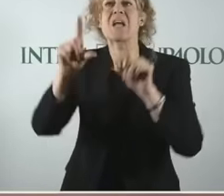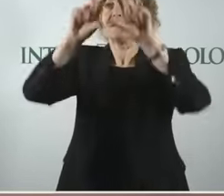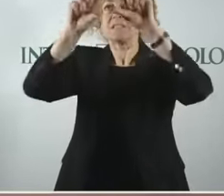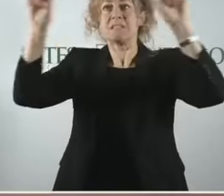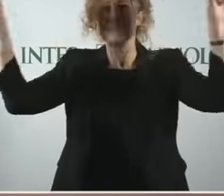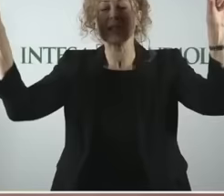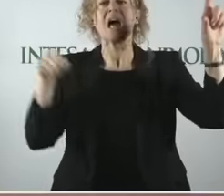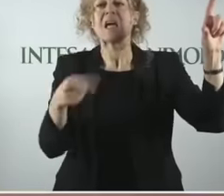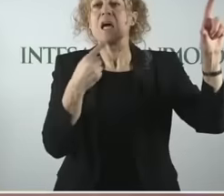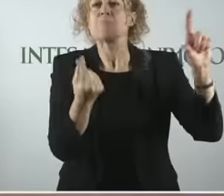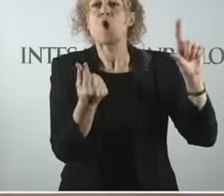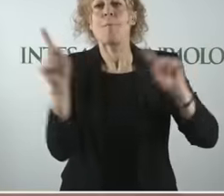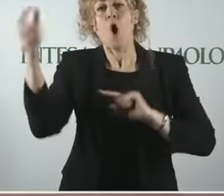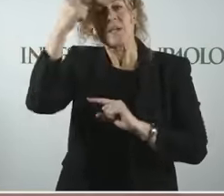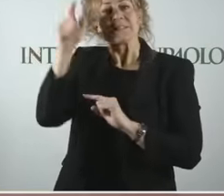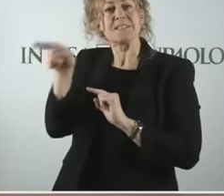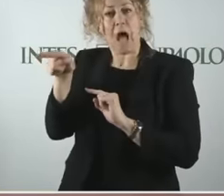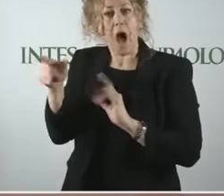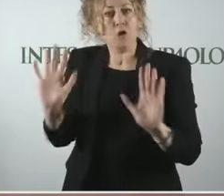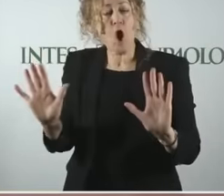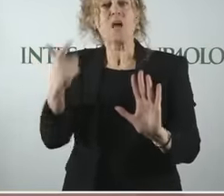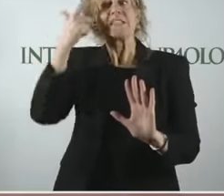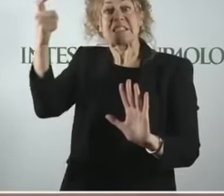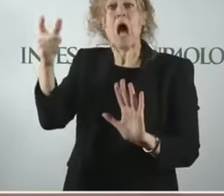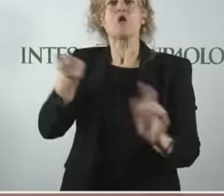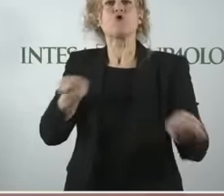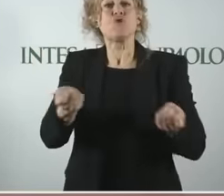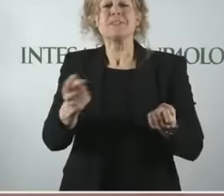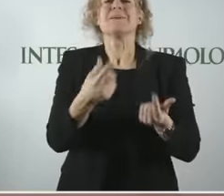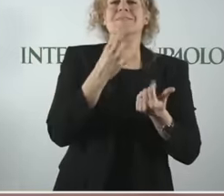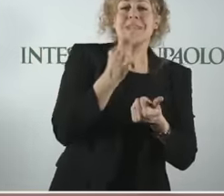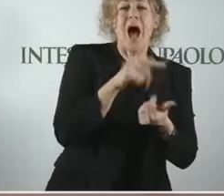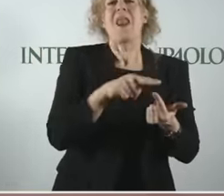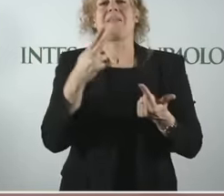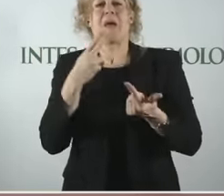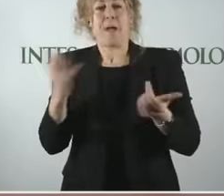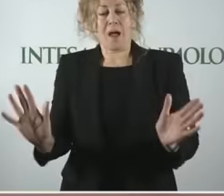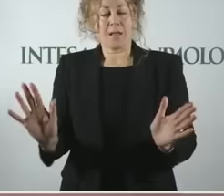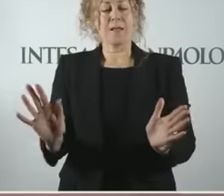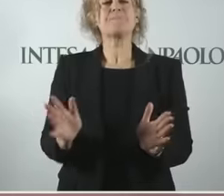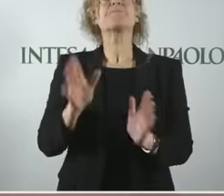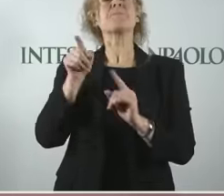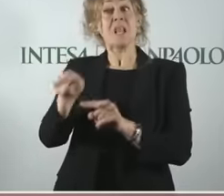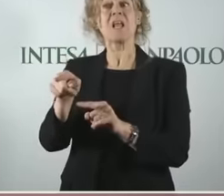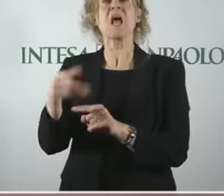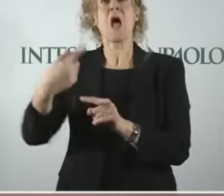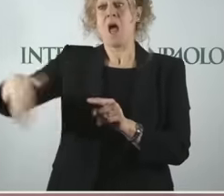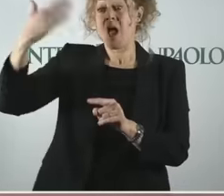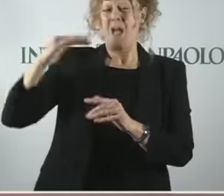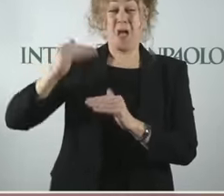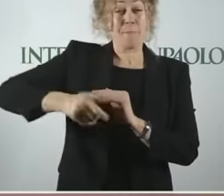monopolio di stato e questo è un avanzo del fatto che tra Medioevo ed età moderna i